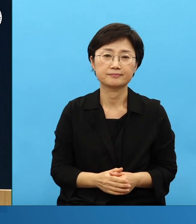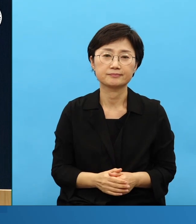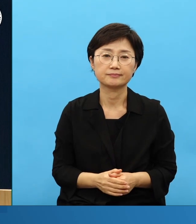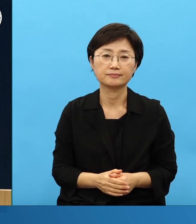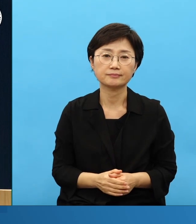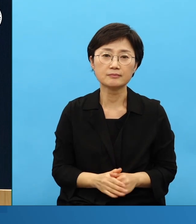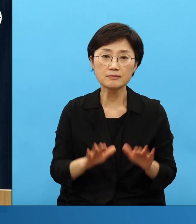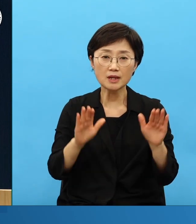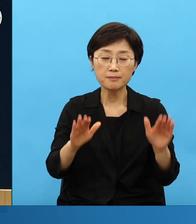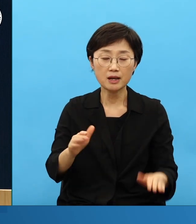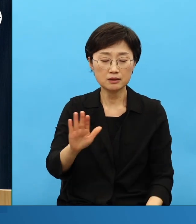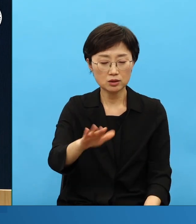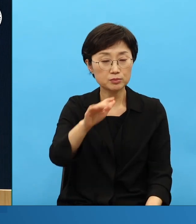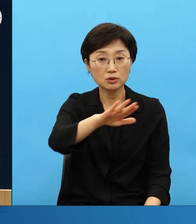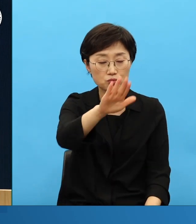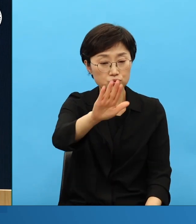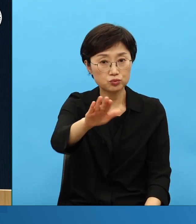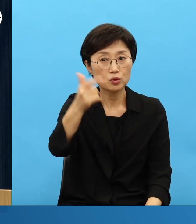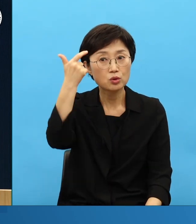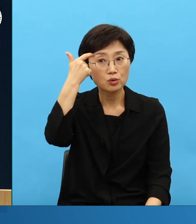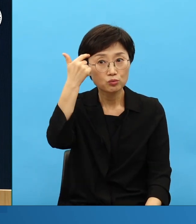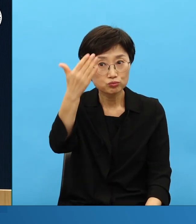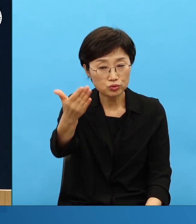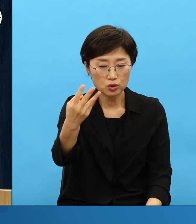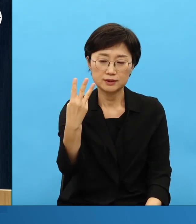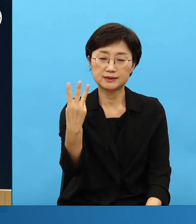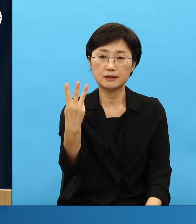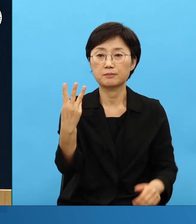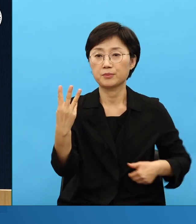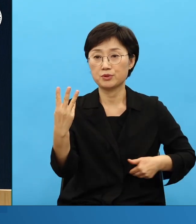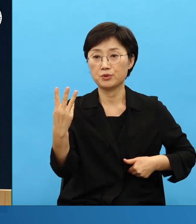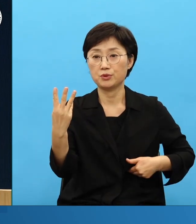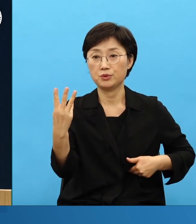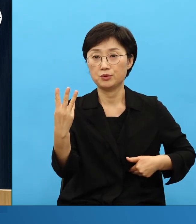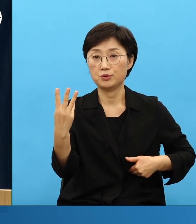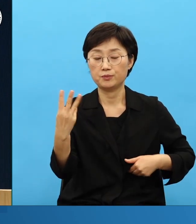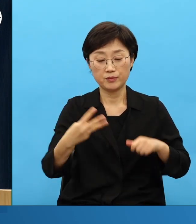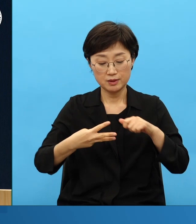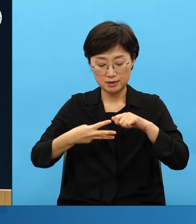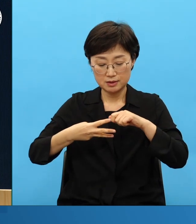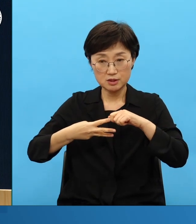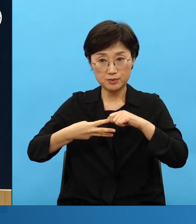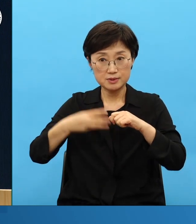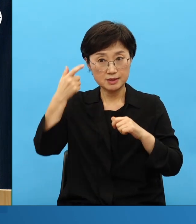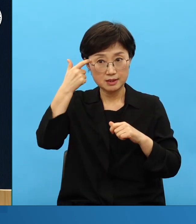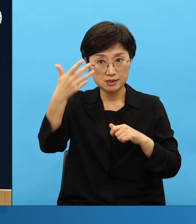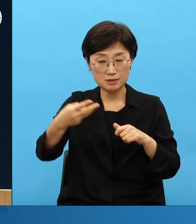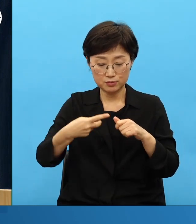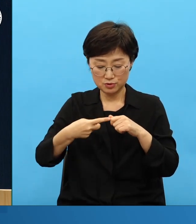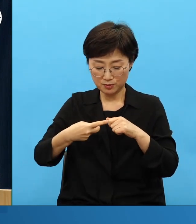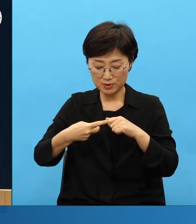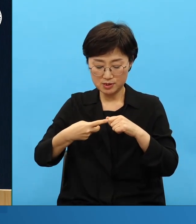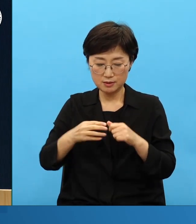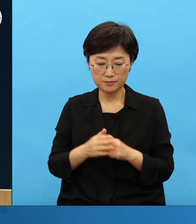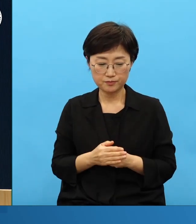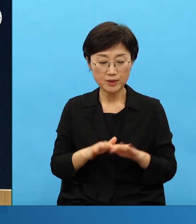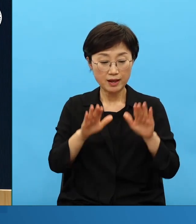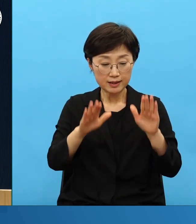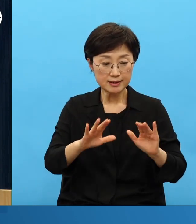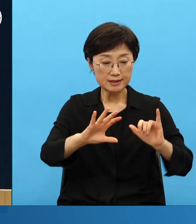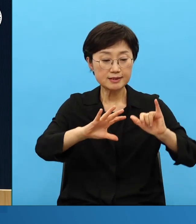질문 세 가지를 해야 돼요. We need to ask three questions. 이 땅에 예수님이 필요한 게